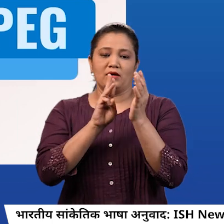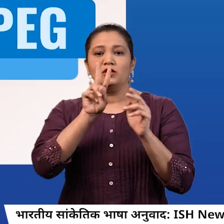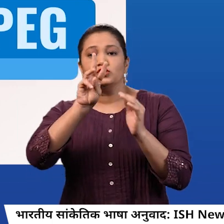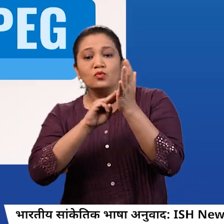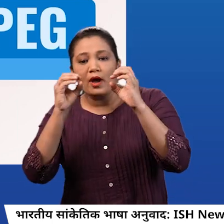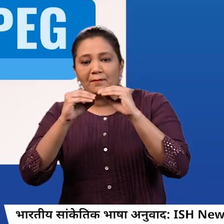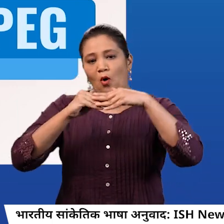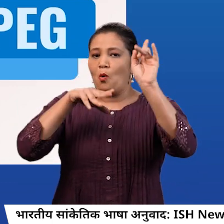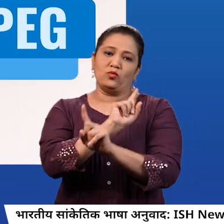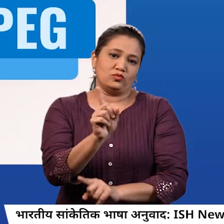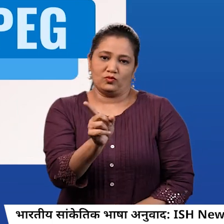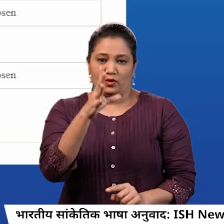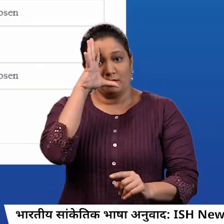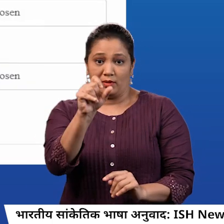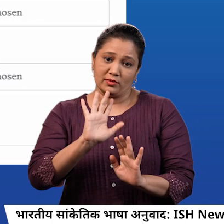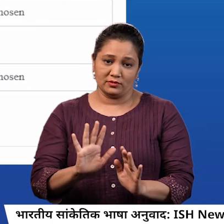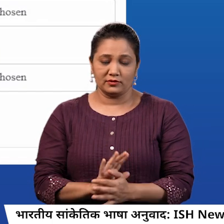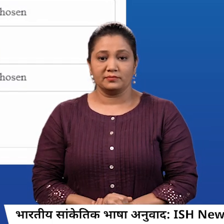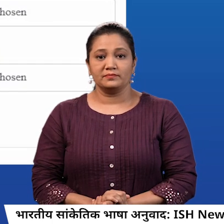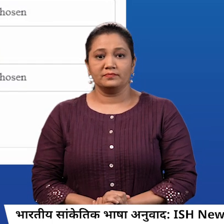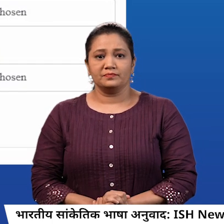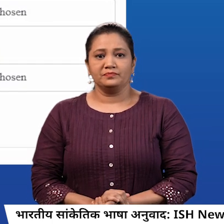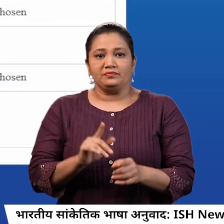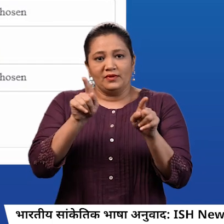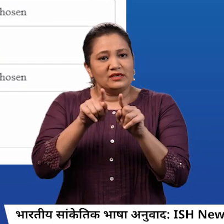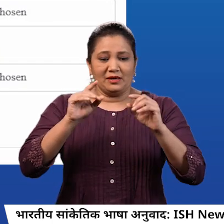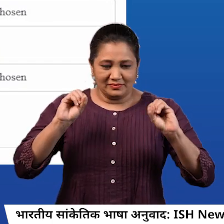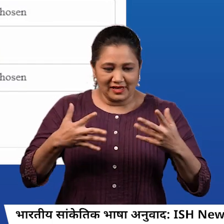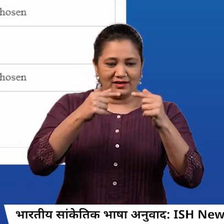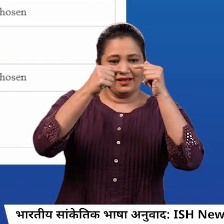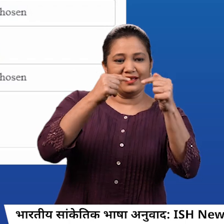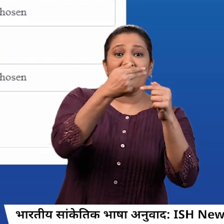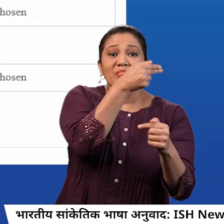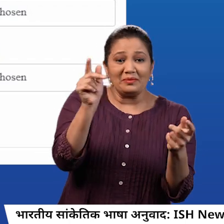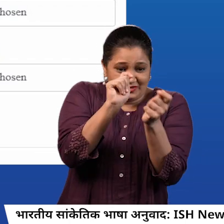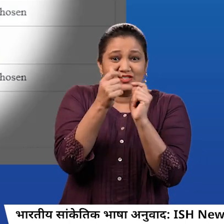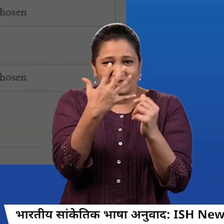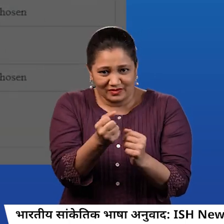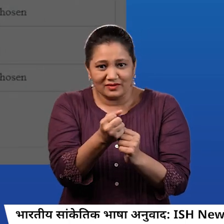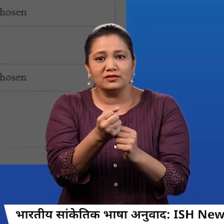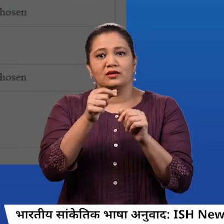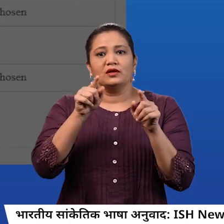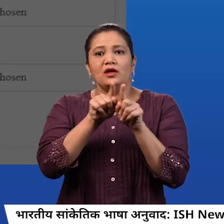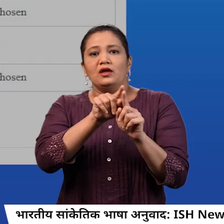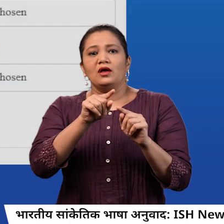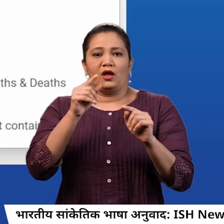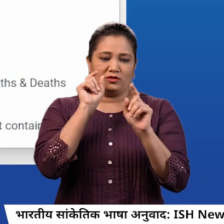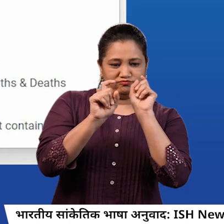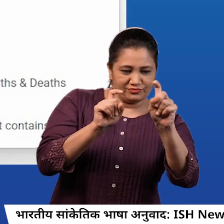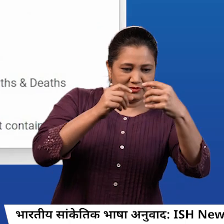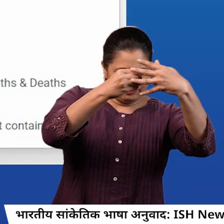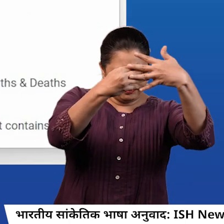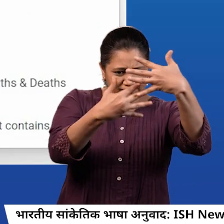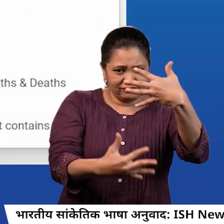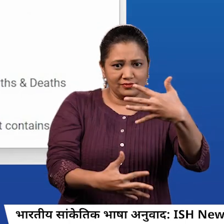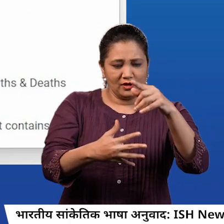नसेल याची दक्षता घ्यायची आहे. त्यानुसार सुरुवातीला आपण नावातील दुरुस्तीचा पुरावा देण्यासाठी दस्तऐवज निवडा या यादीतून